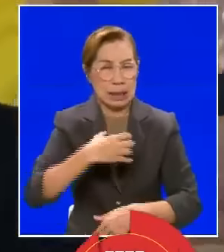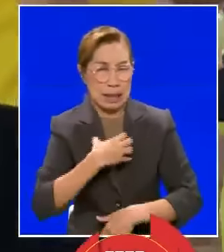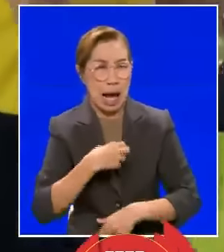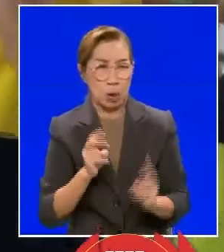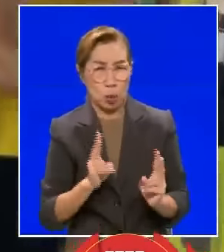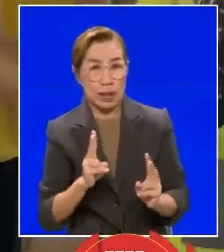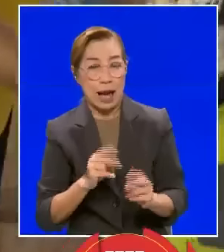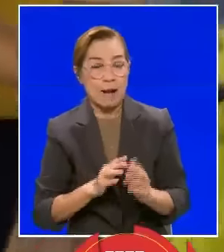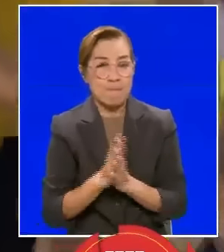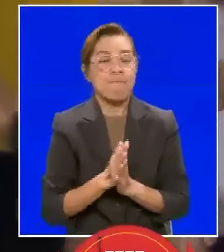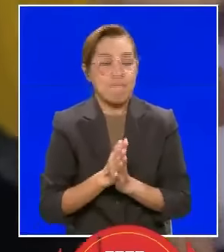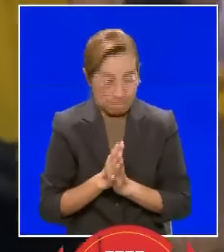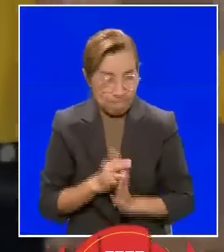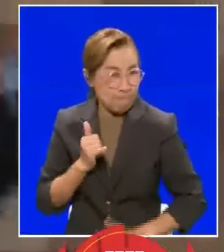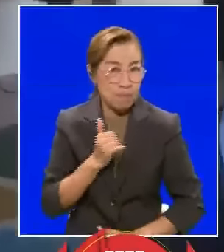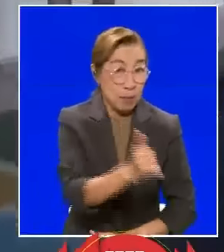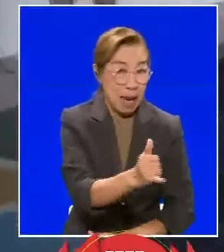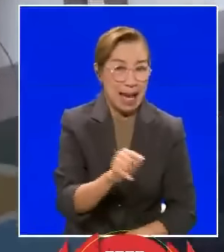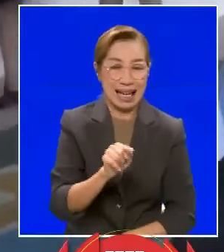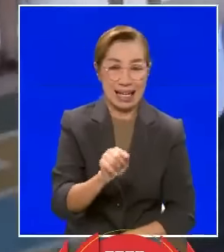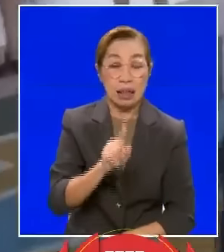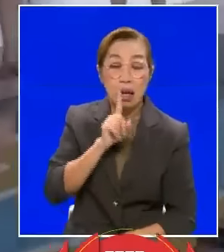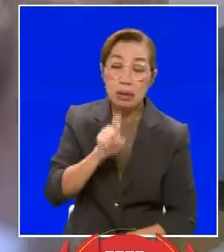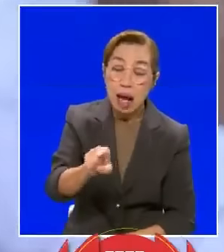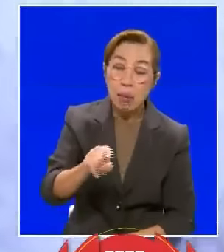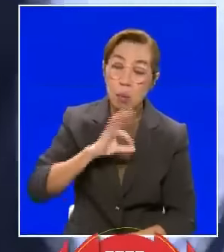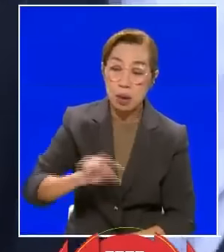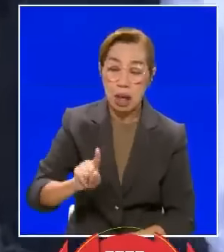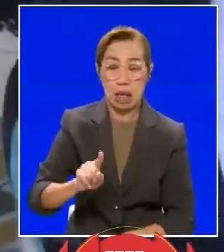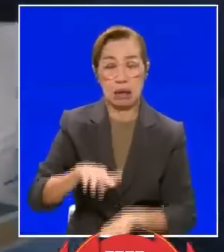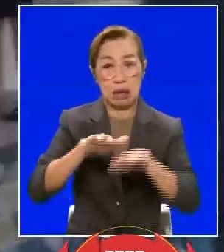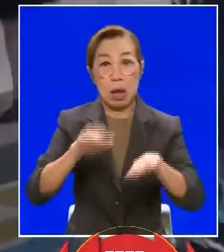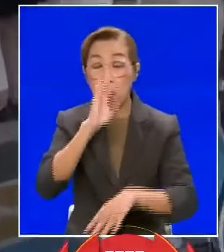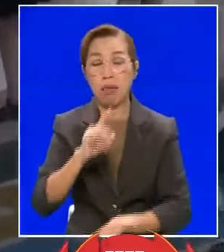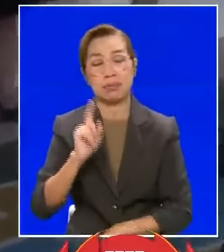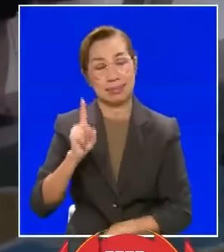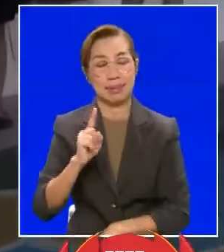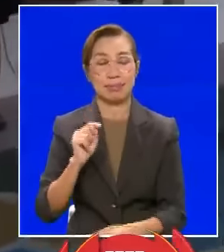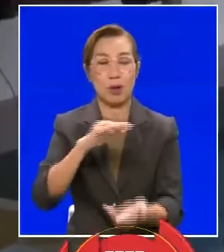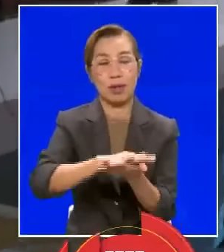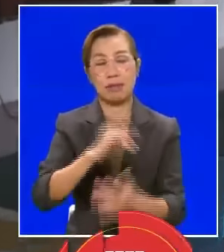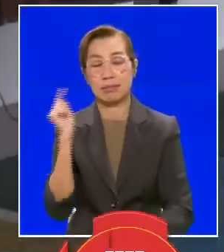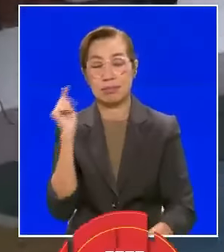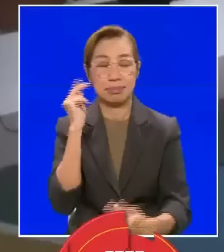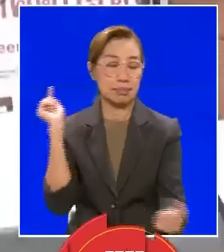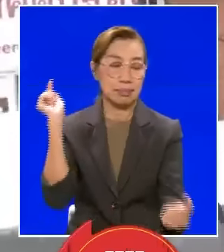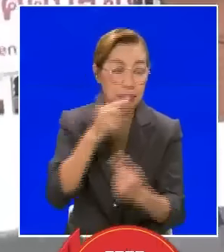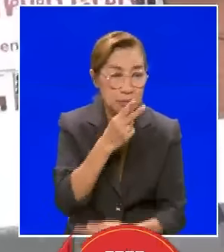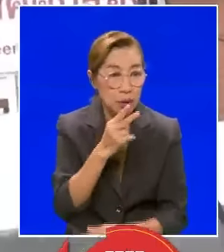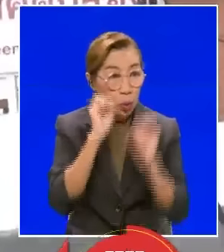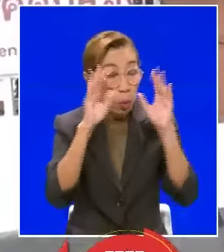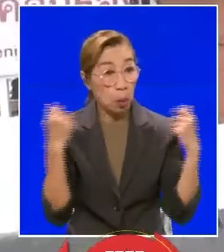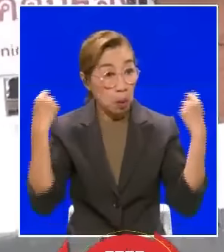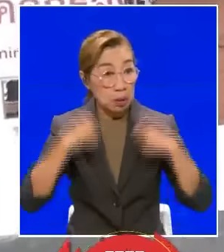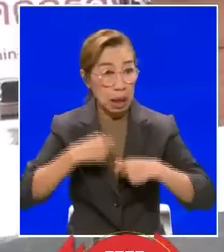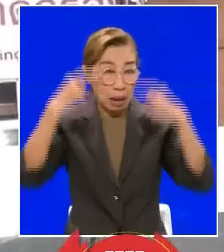น่อยนะเด็กที่มาไปถามเด็กบ้างบอกแปลกใจมาถึงเจอคุณครูแต่งตัวแบบนี้บางคนบอกไม่